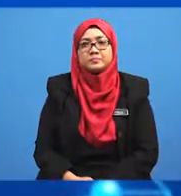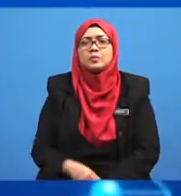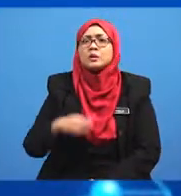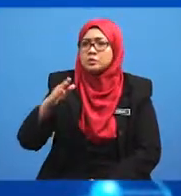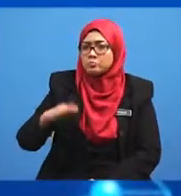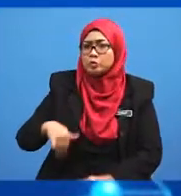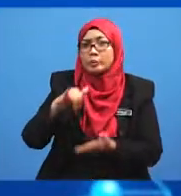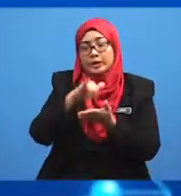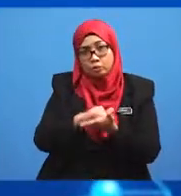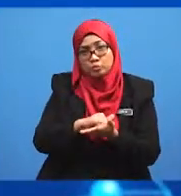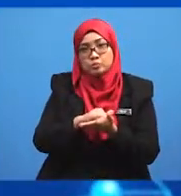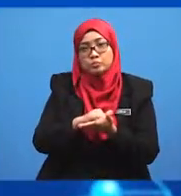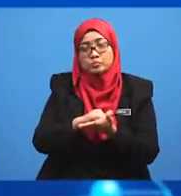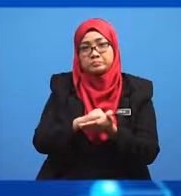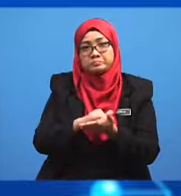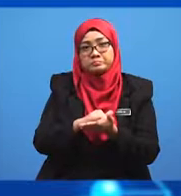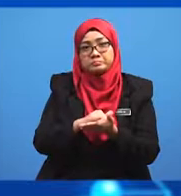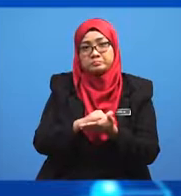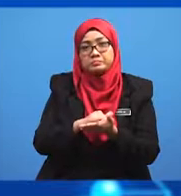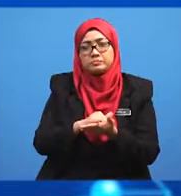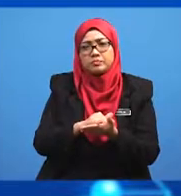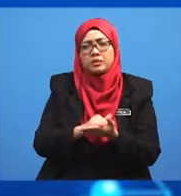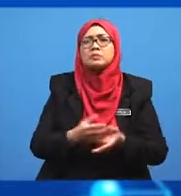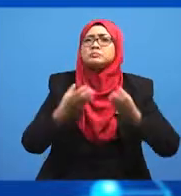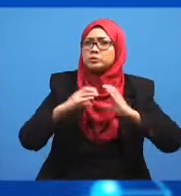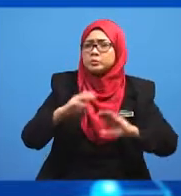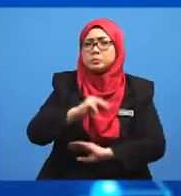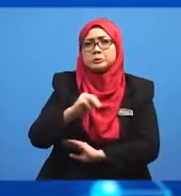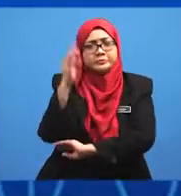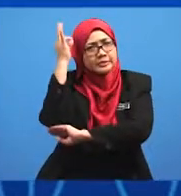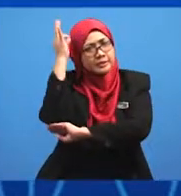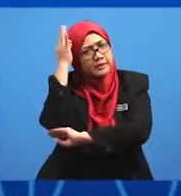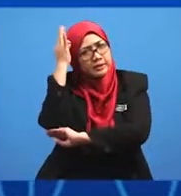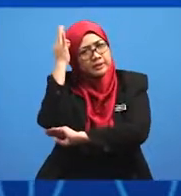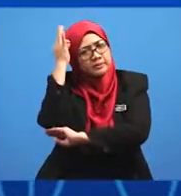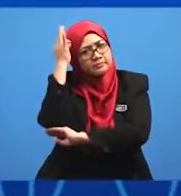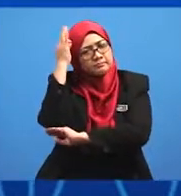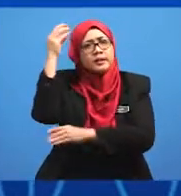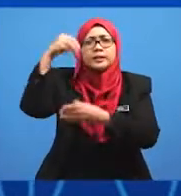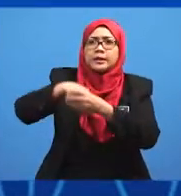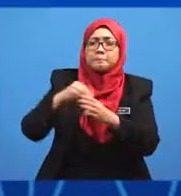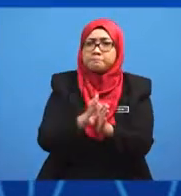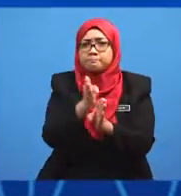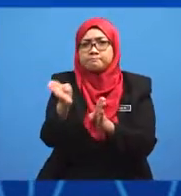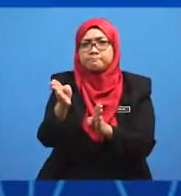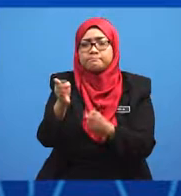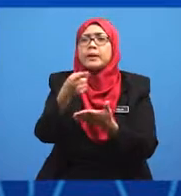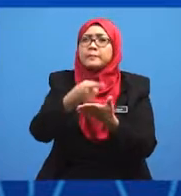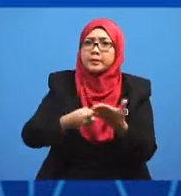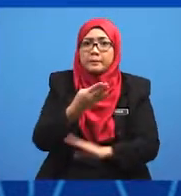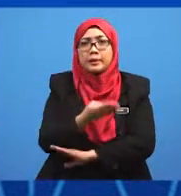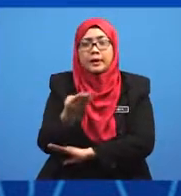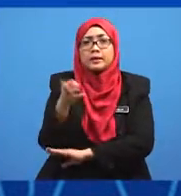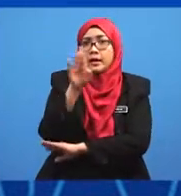Sebelum cikgu terangkan dengan lebih lanjut, cuba murid-murid fikirkan dalam bidang apakah bahan